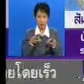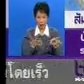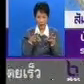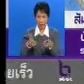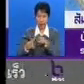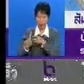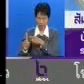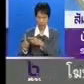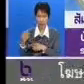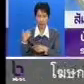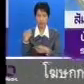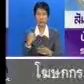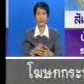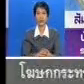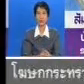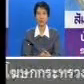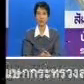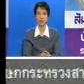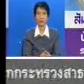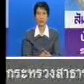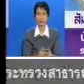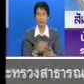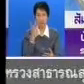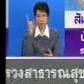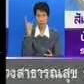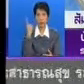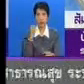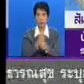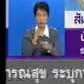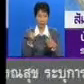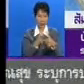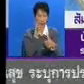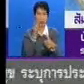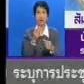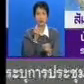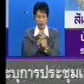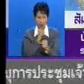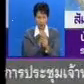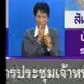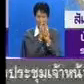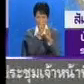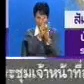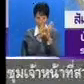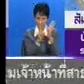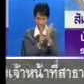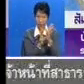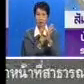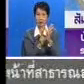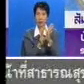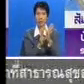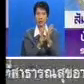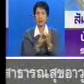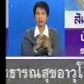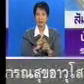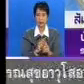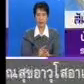คะซึ่งในส่วนตรงนี้เองเนี่ยเขาได้พยายามปฏิบัติงานตามหน้าที่การที่กฎหมายกำหนดค่ะ ค แต่บัง